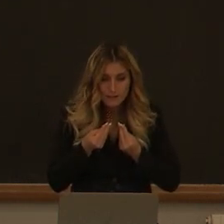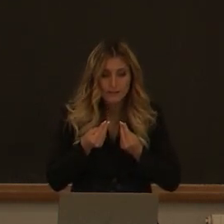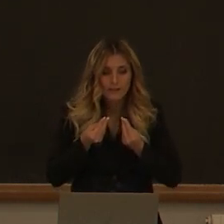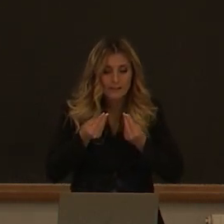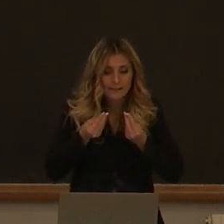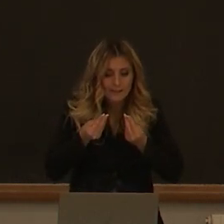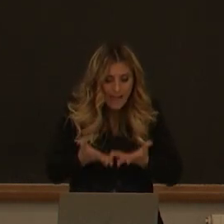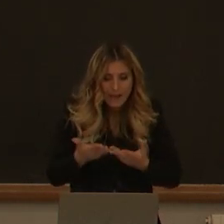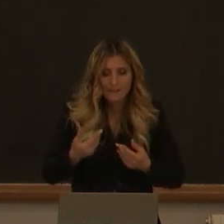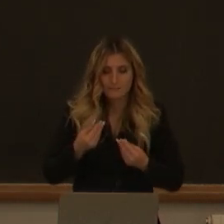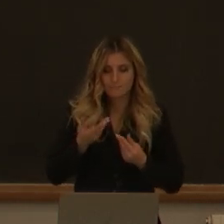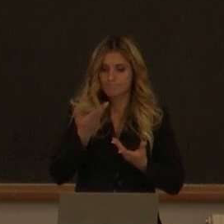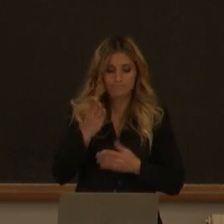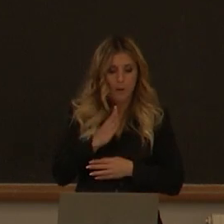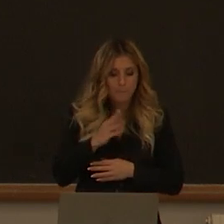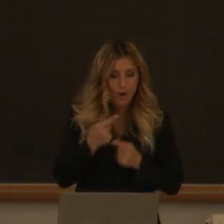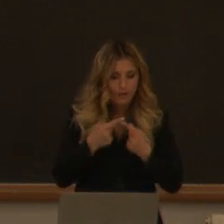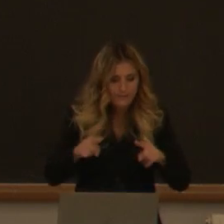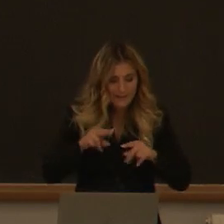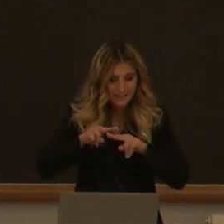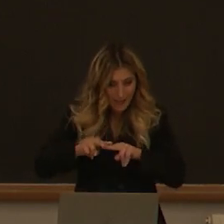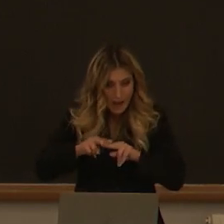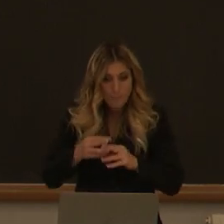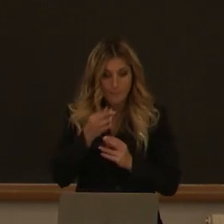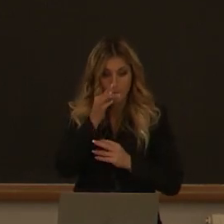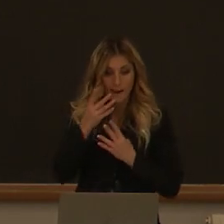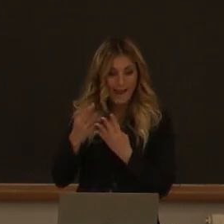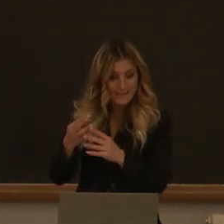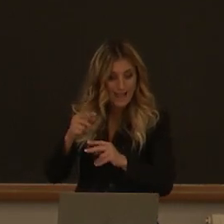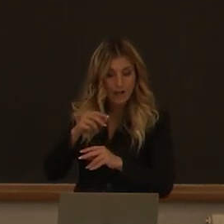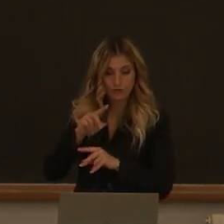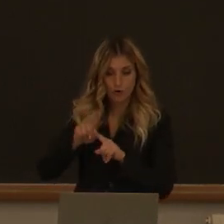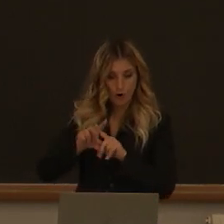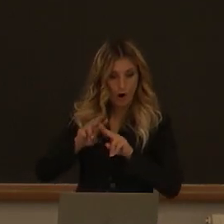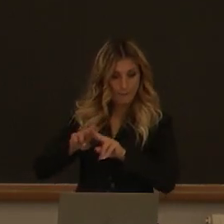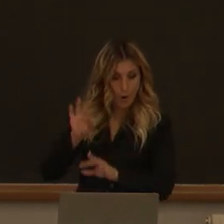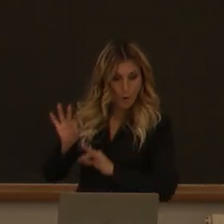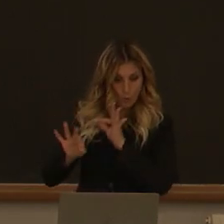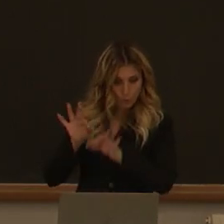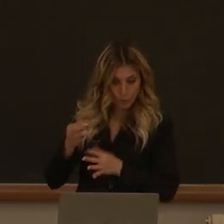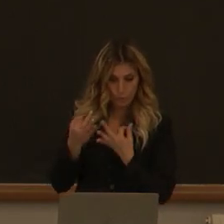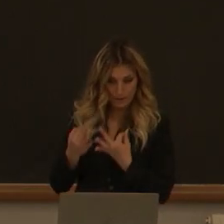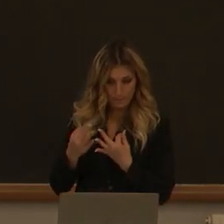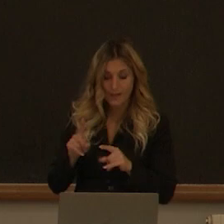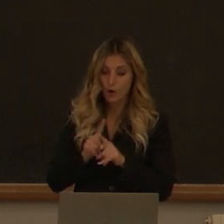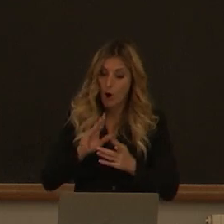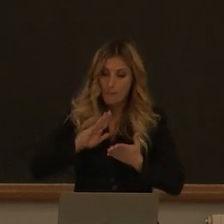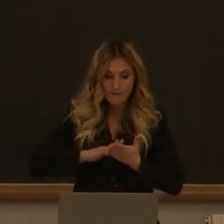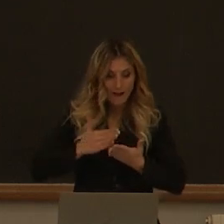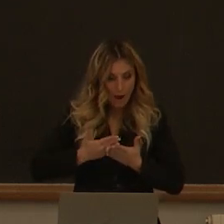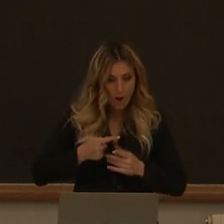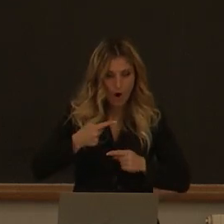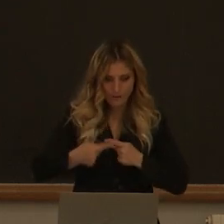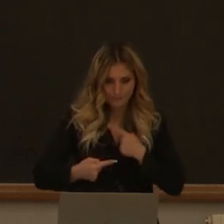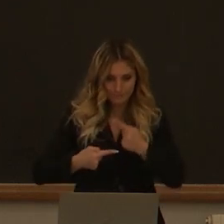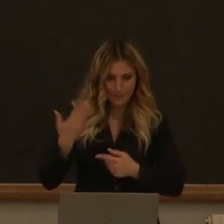di conservare la biodiversità, di conservare il paesaggio agrario, di portare avanti quei valori di cui prima anche il